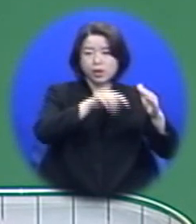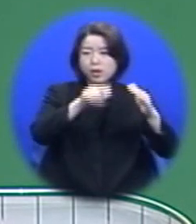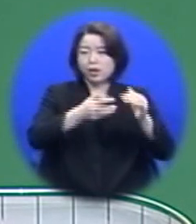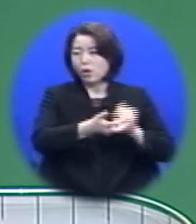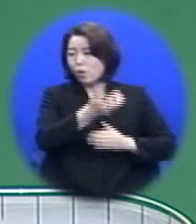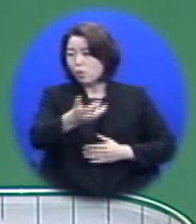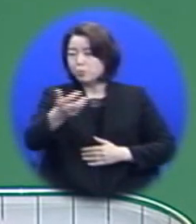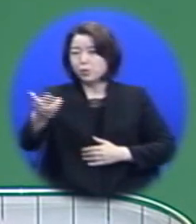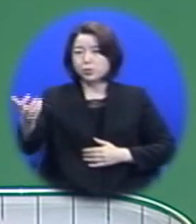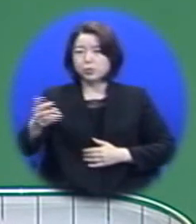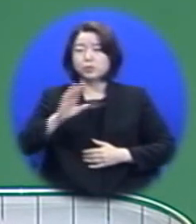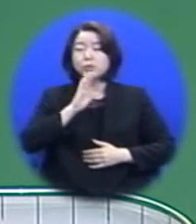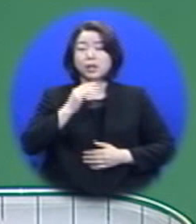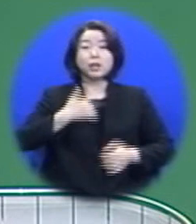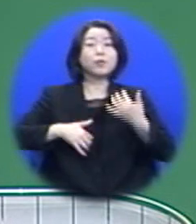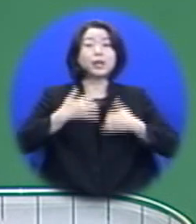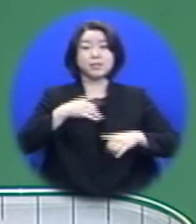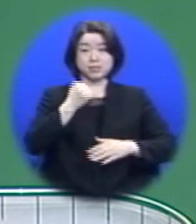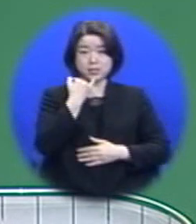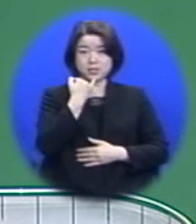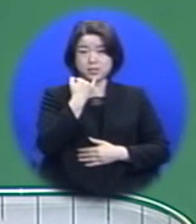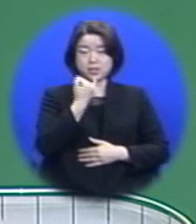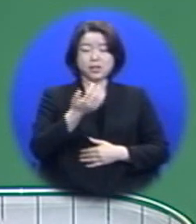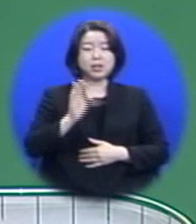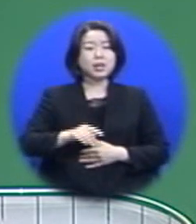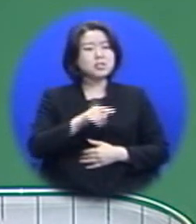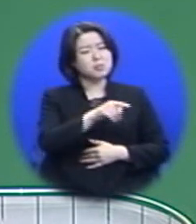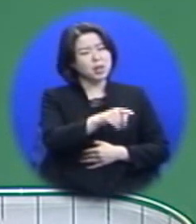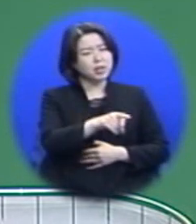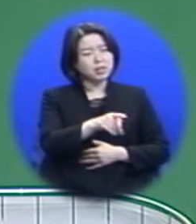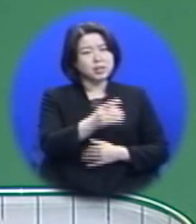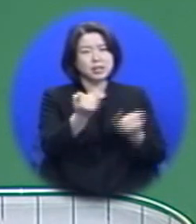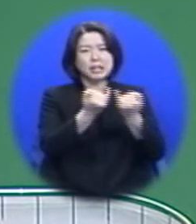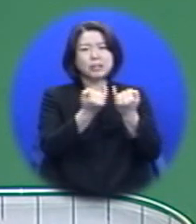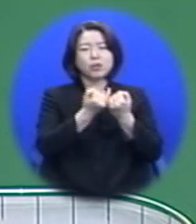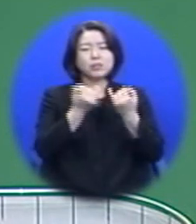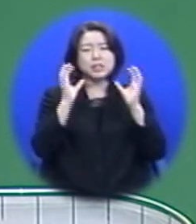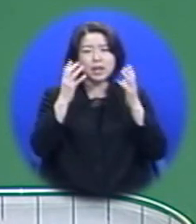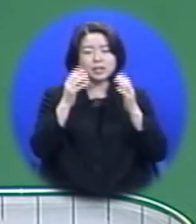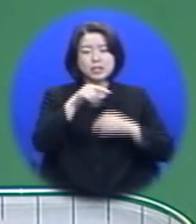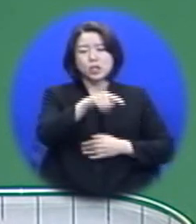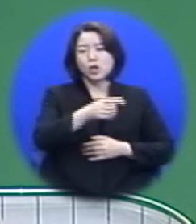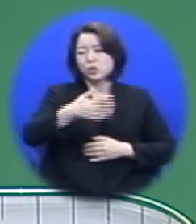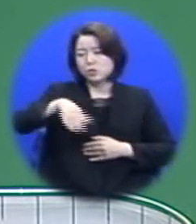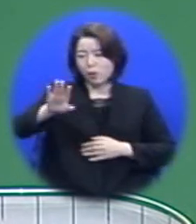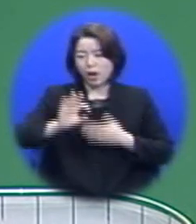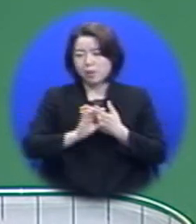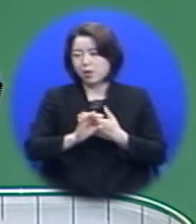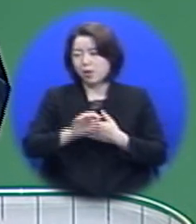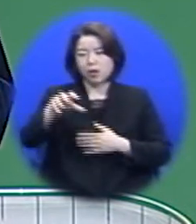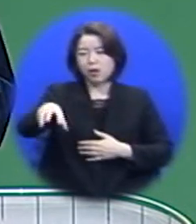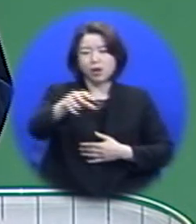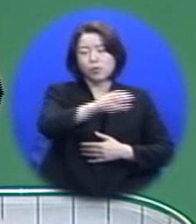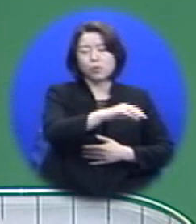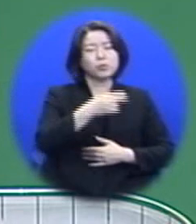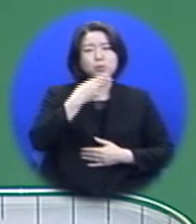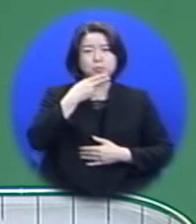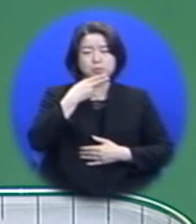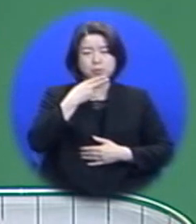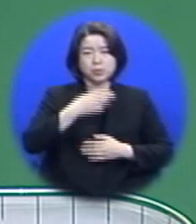분 근데이 아이는 여기서 나가면 갈 데가 없어요 그래서 그 집사님께